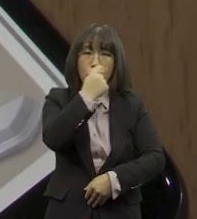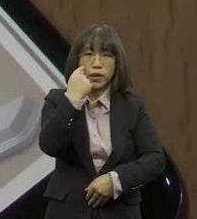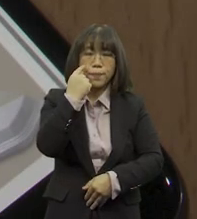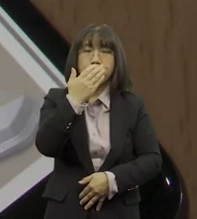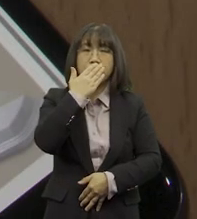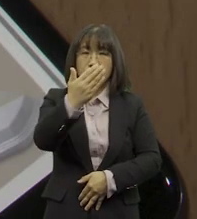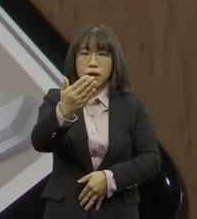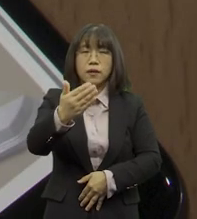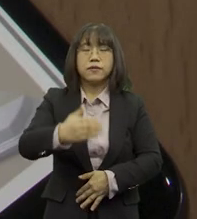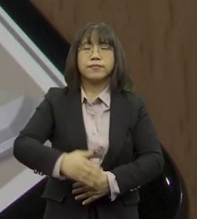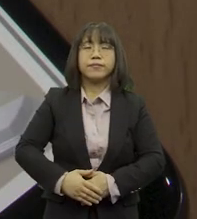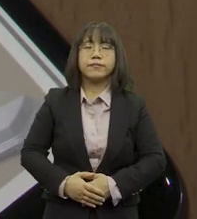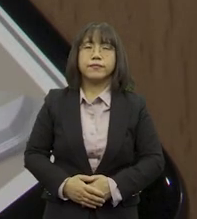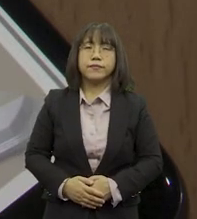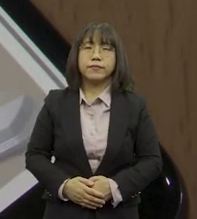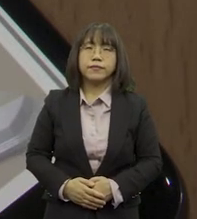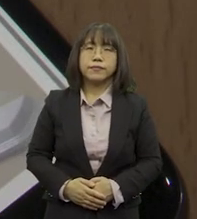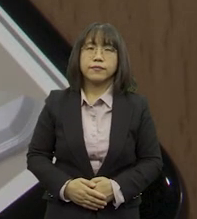있습니다